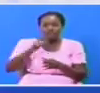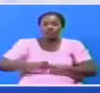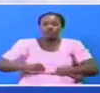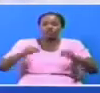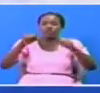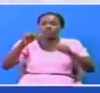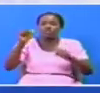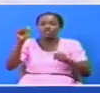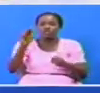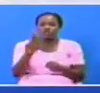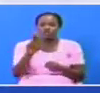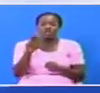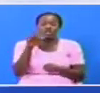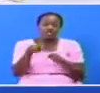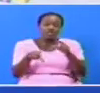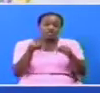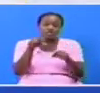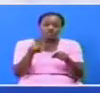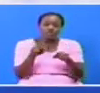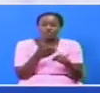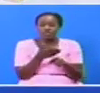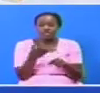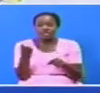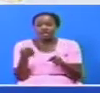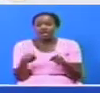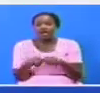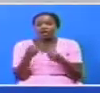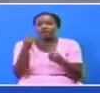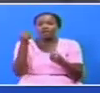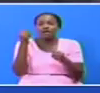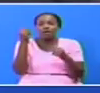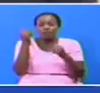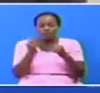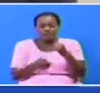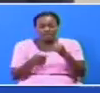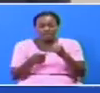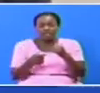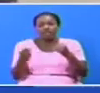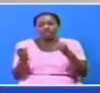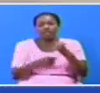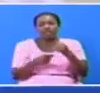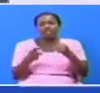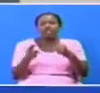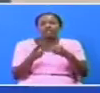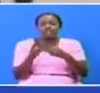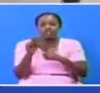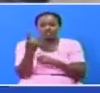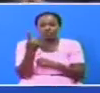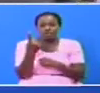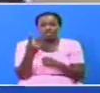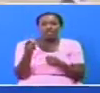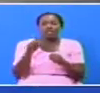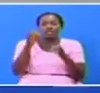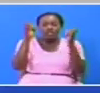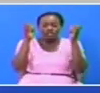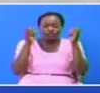AU. Uchaguzi wa nafasi hiyo utafanyika mwisho wa mwezi wa Januari mwaka ujao jijini Addis Ababa nchini